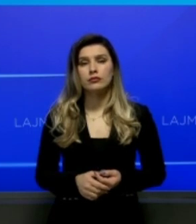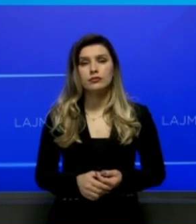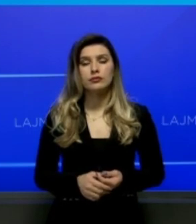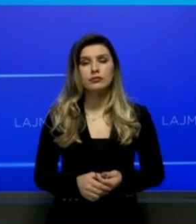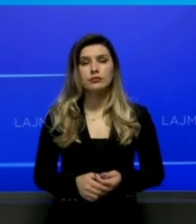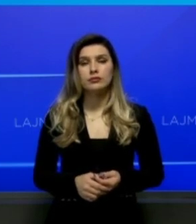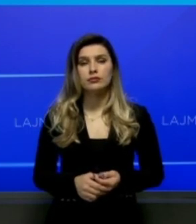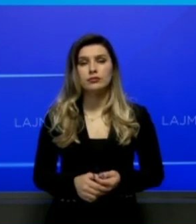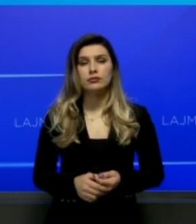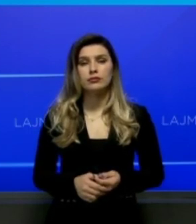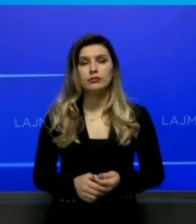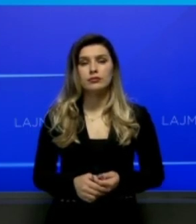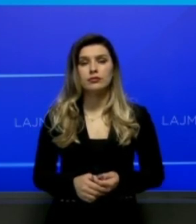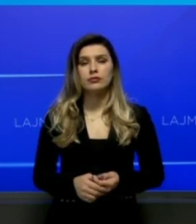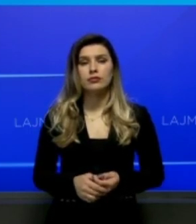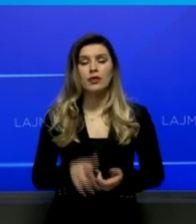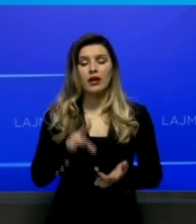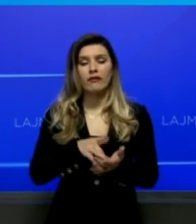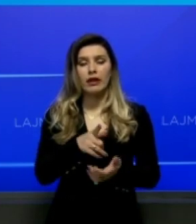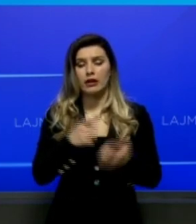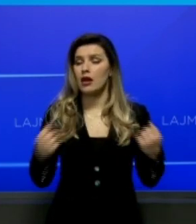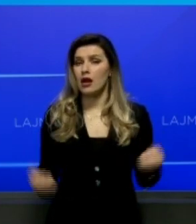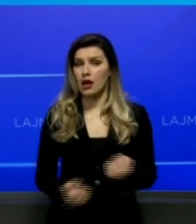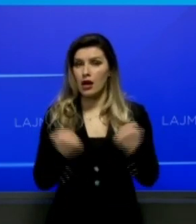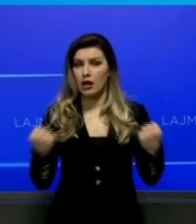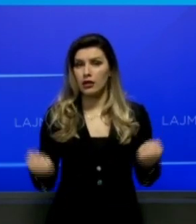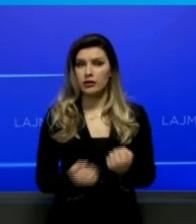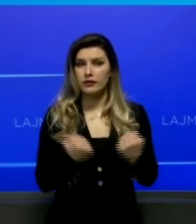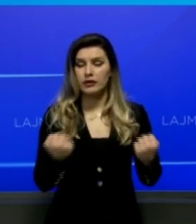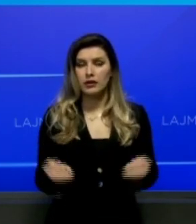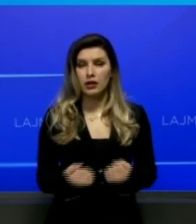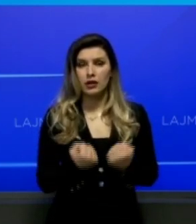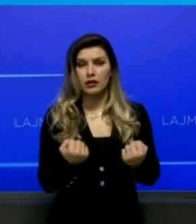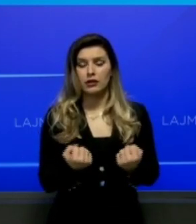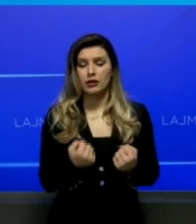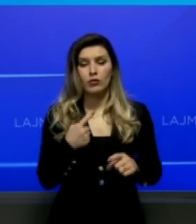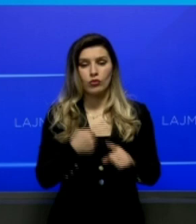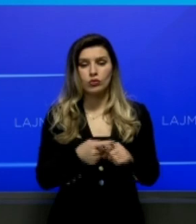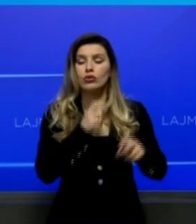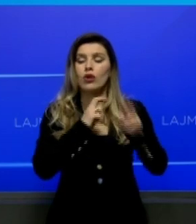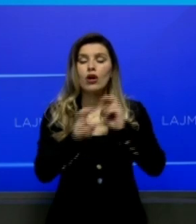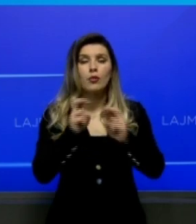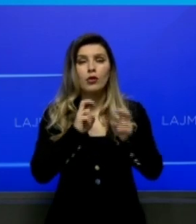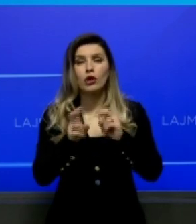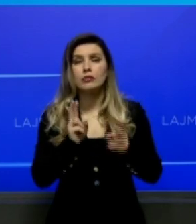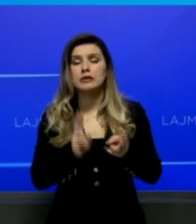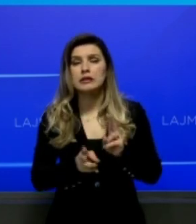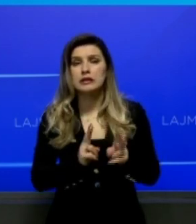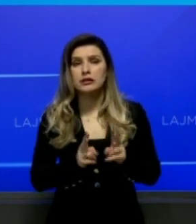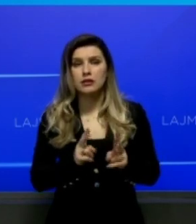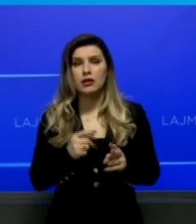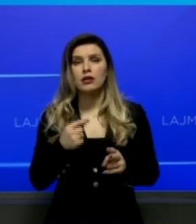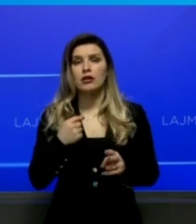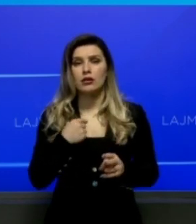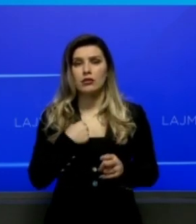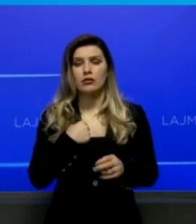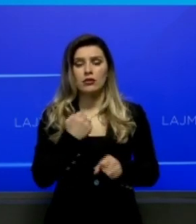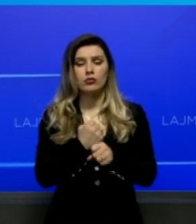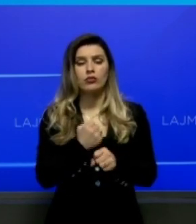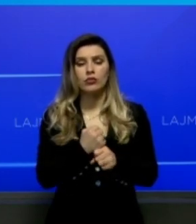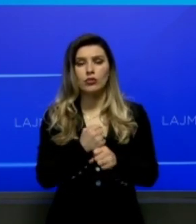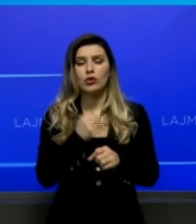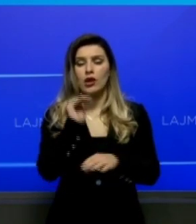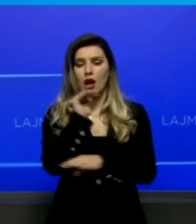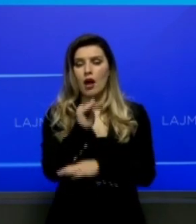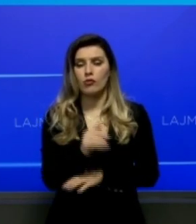Kom qenë komandant e qenë servitore, edhe unë i kom dhonë logari brigadës